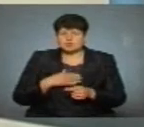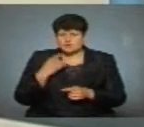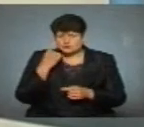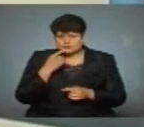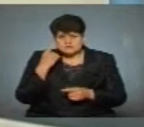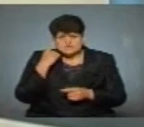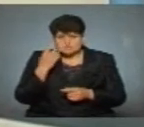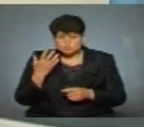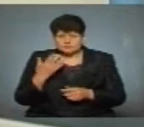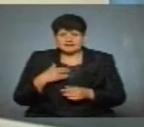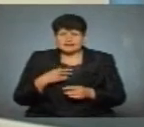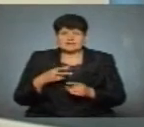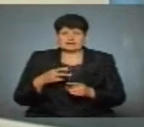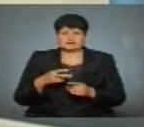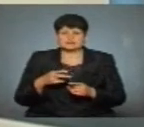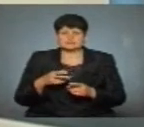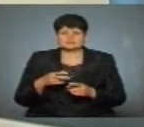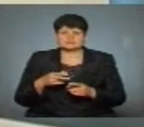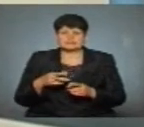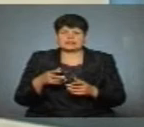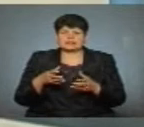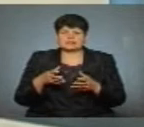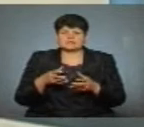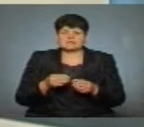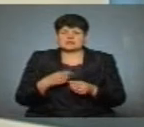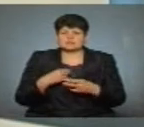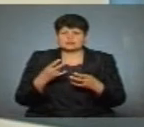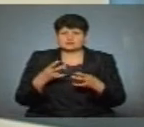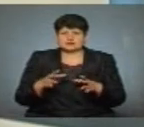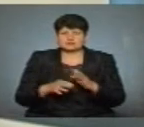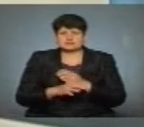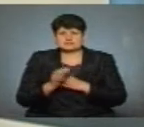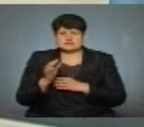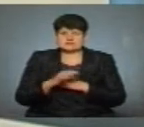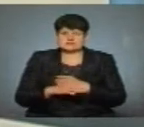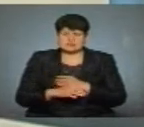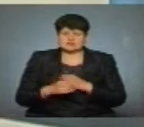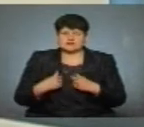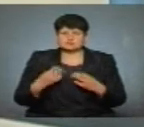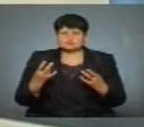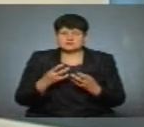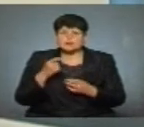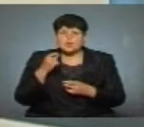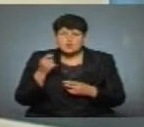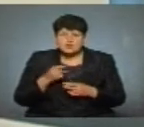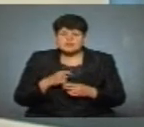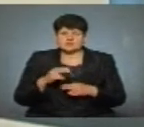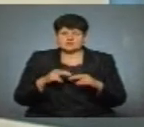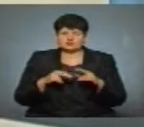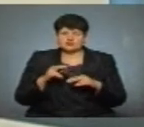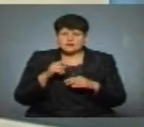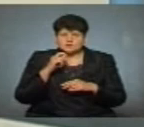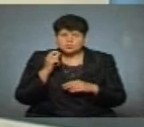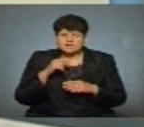її не нав'язую. Там. Нам не потрібно ні схід, ні захід. Нам потрібна Україна, нам потрібно будувати